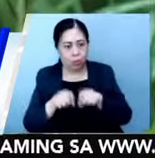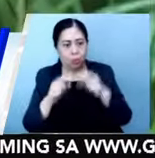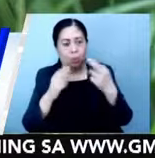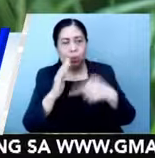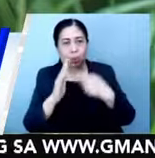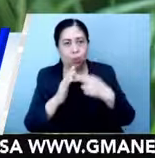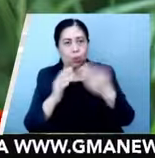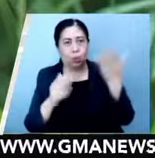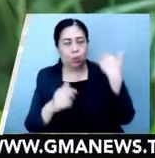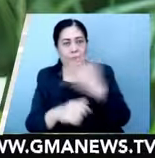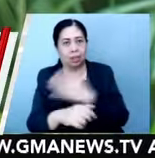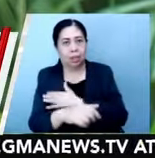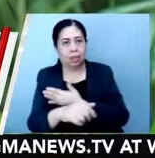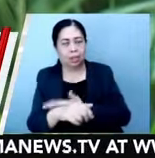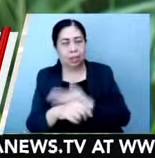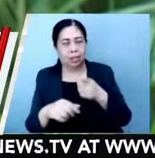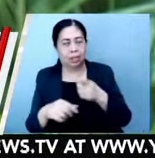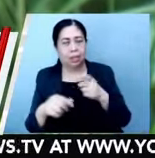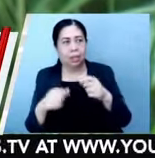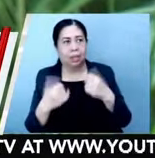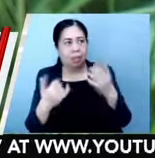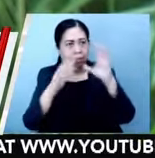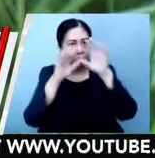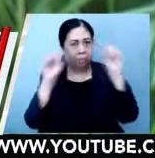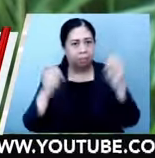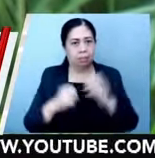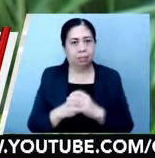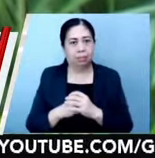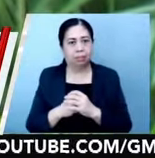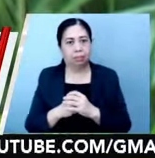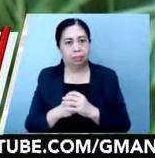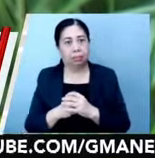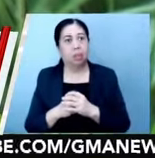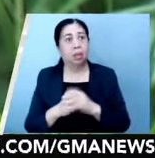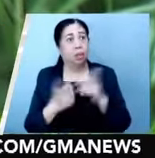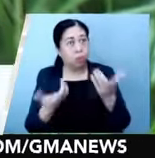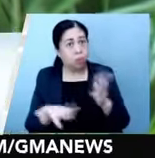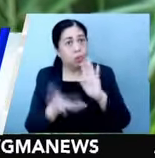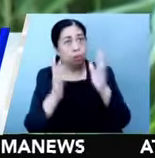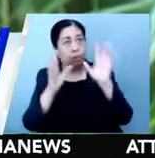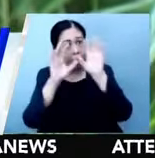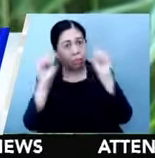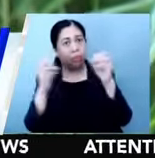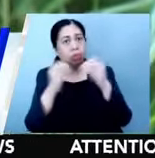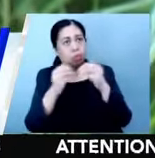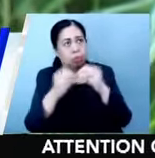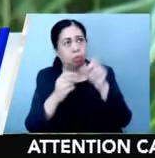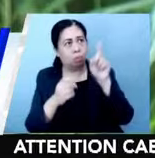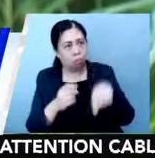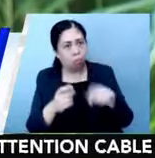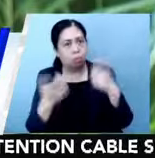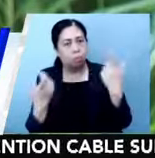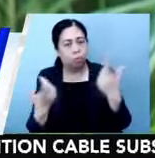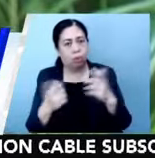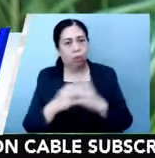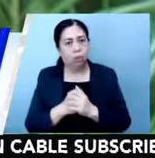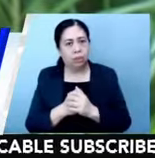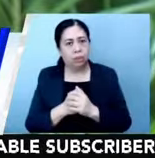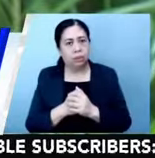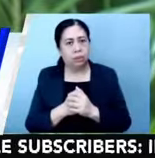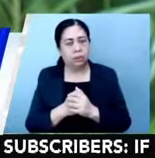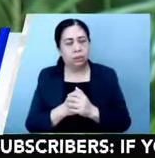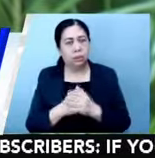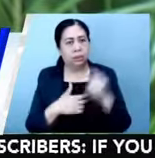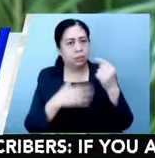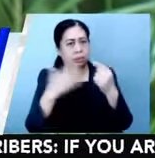Pangulo. Napunta na nga sa presidency, the more is the compelling reason as one of the factors to